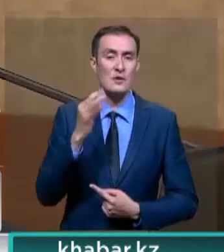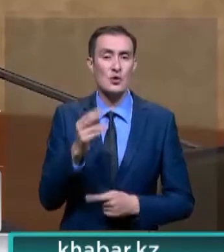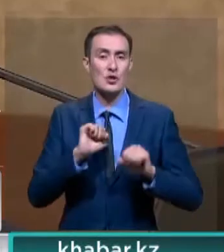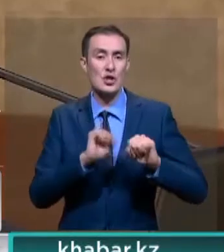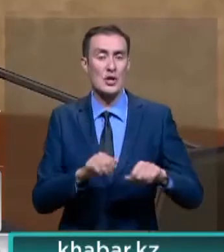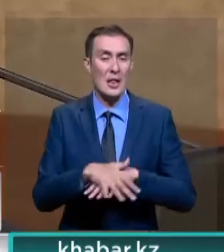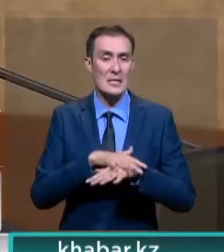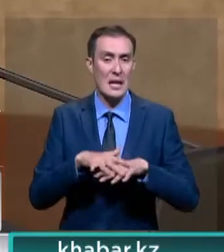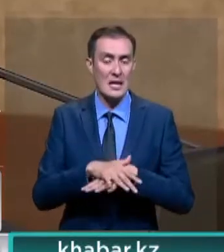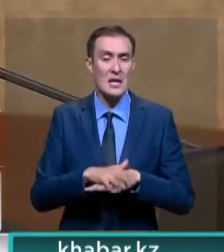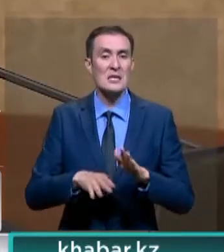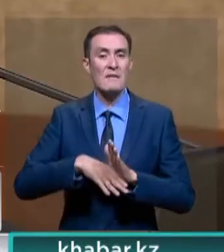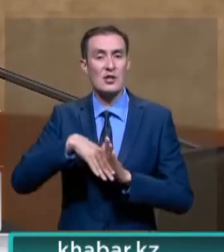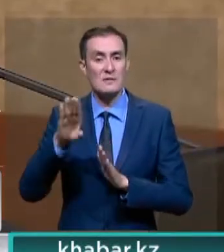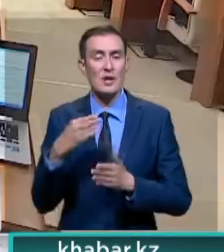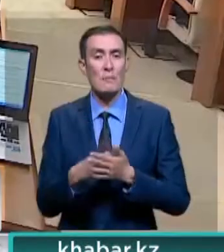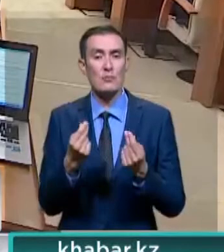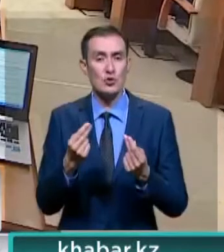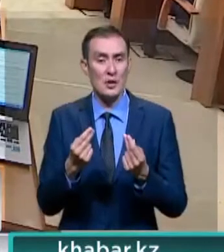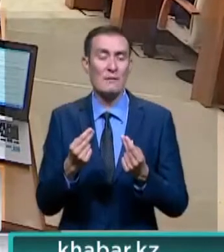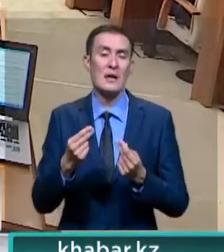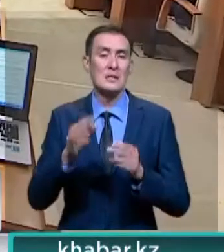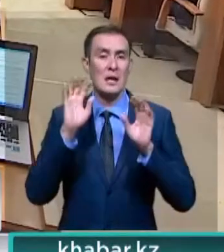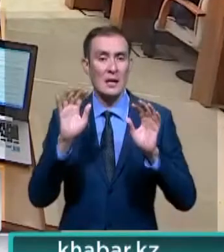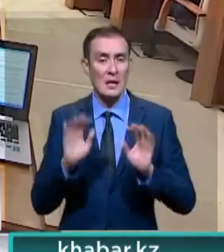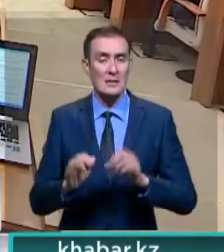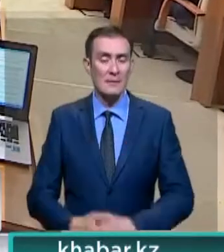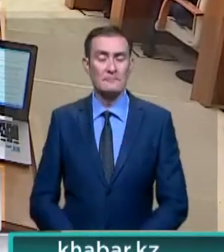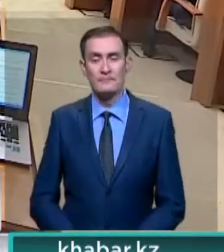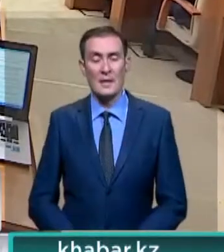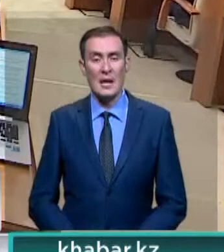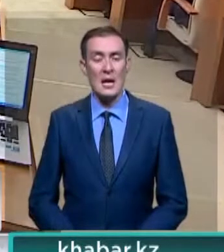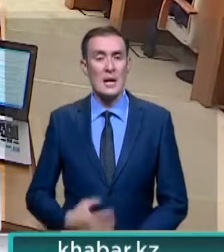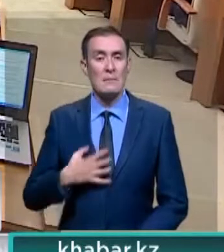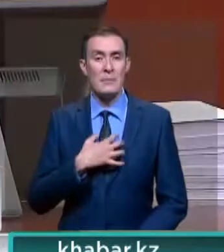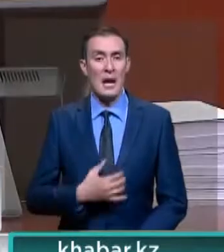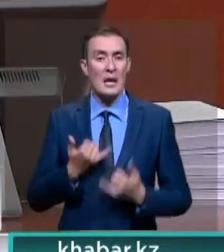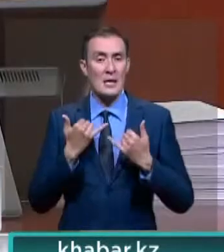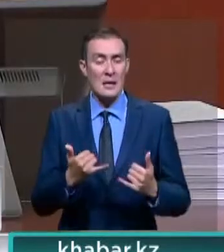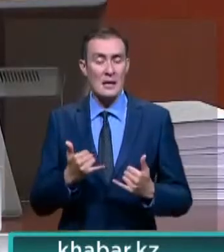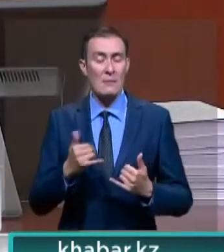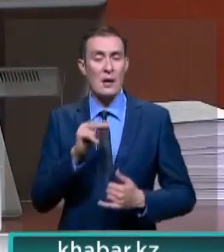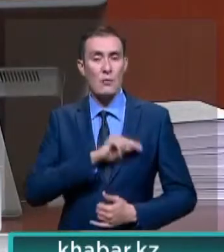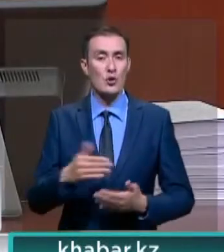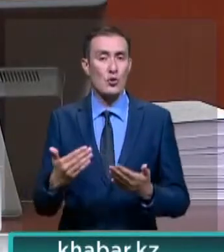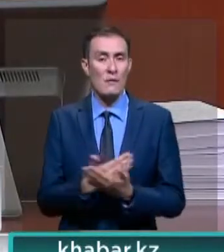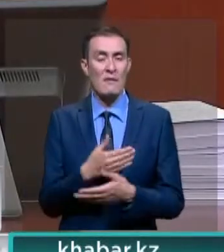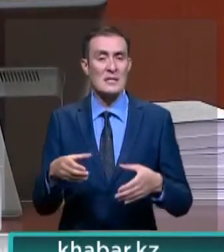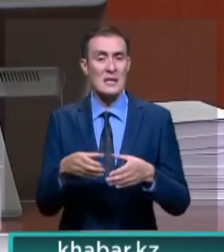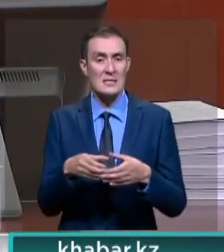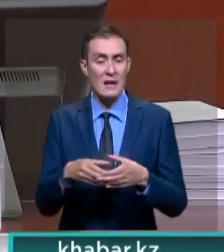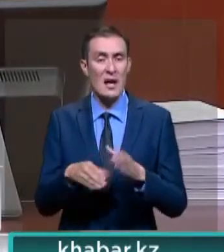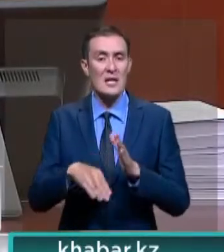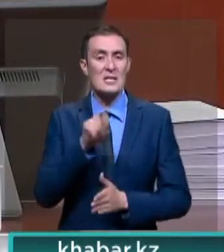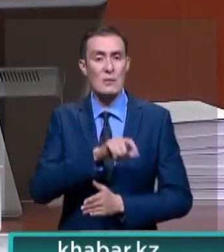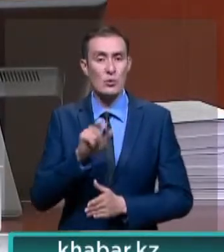защиты населения, совершенствования бюджетного законодательства. Приоритетом работы нового состава